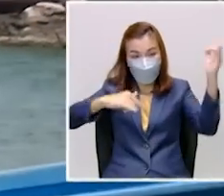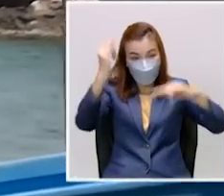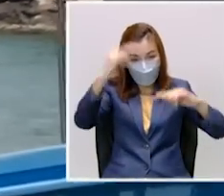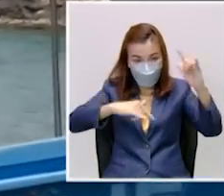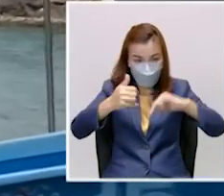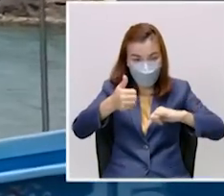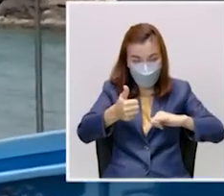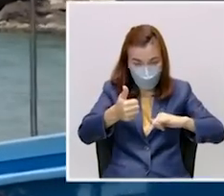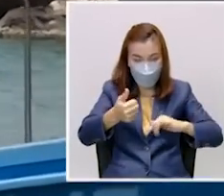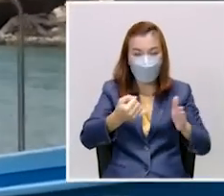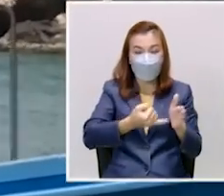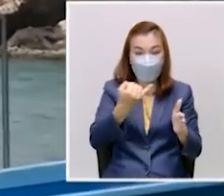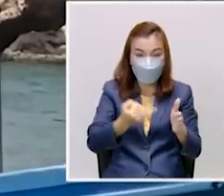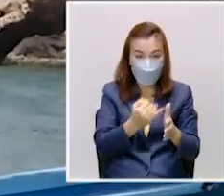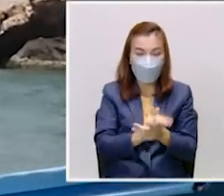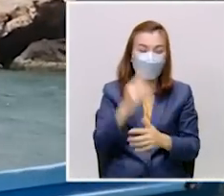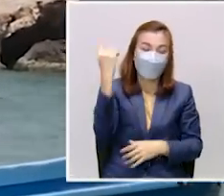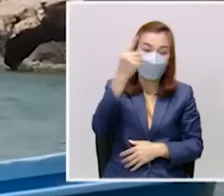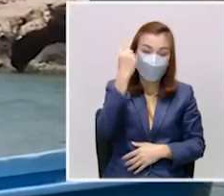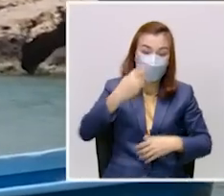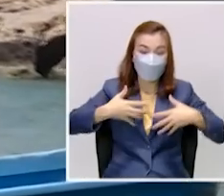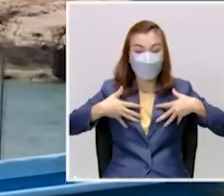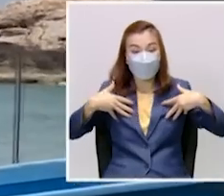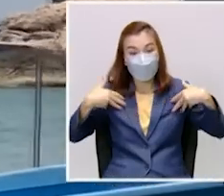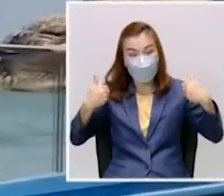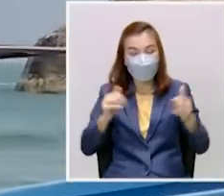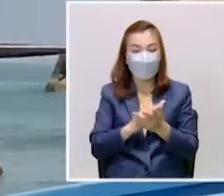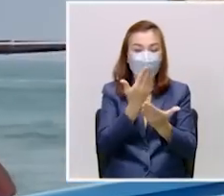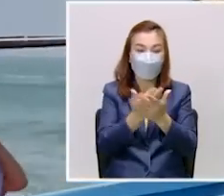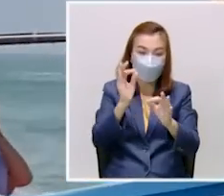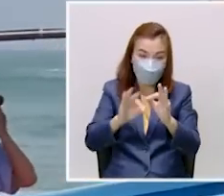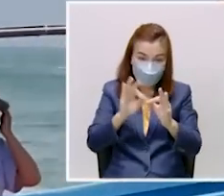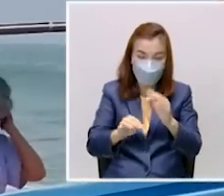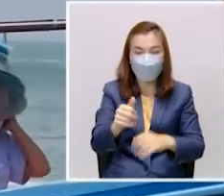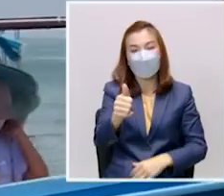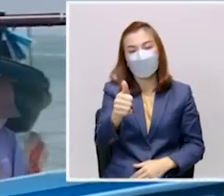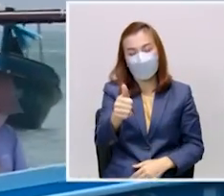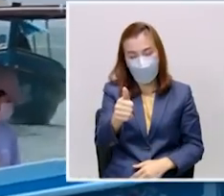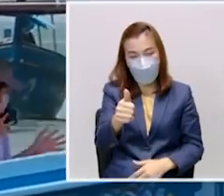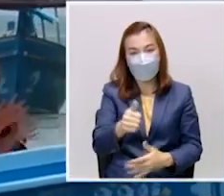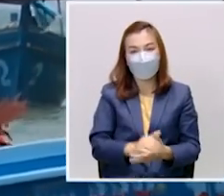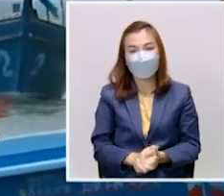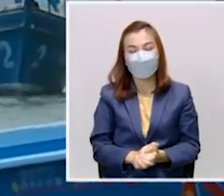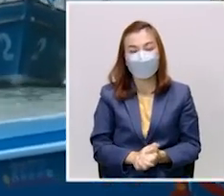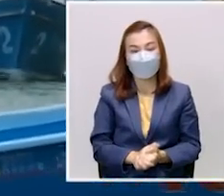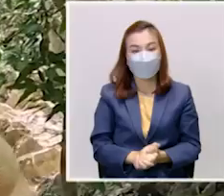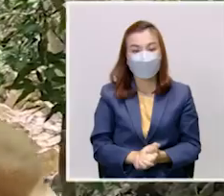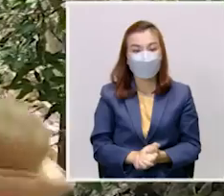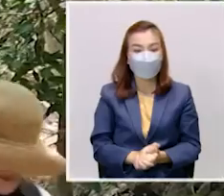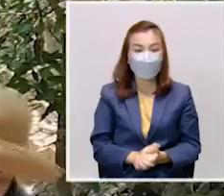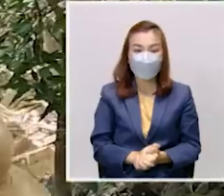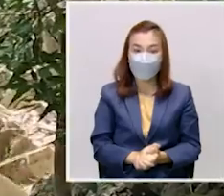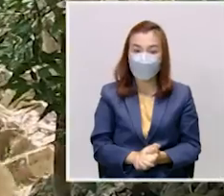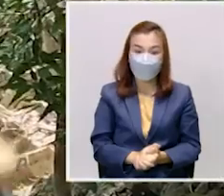ได้สะดวกสบายมากขึ้นแล้วก็จะลดค่าใช้จ่ายไปด้วยนะครับอันนี้ก็ที่มิ้น